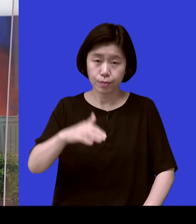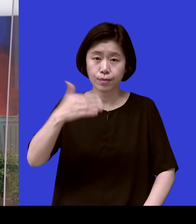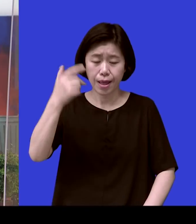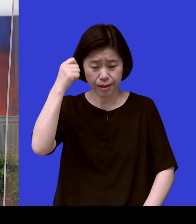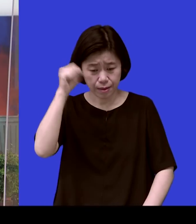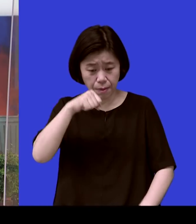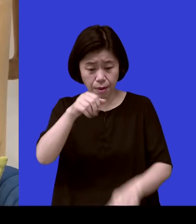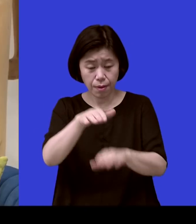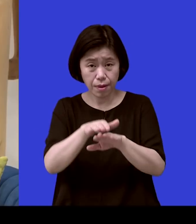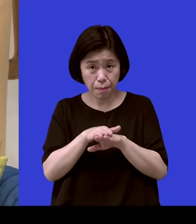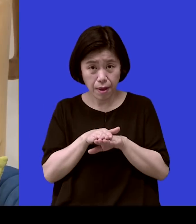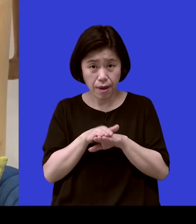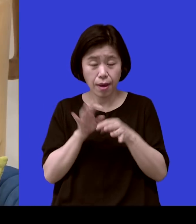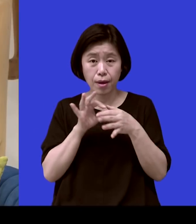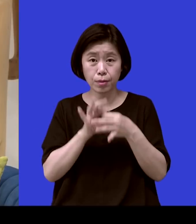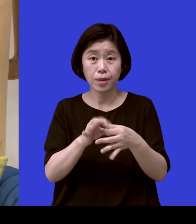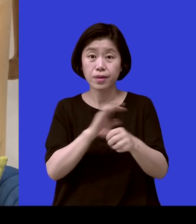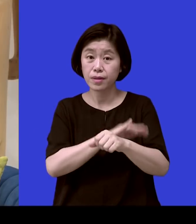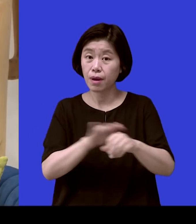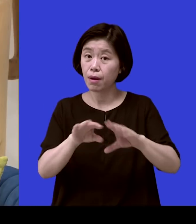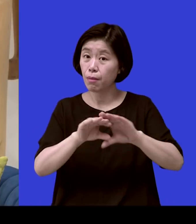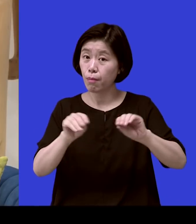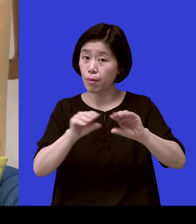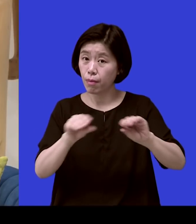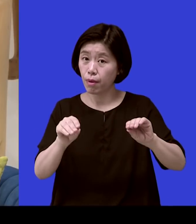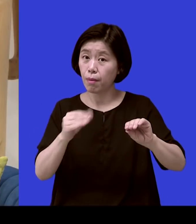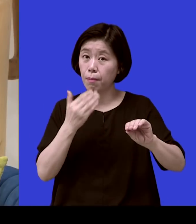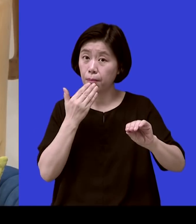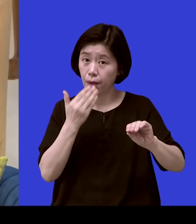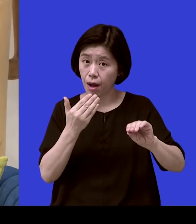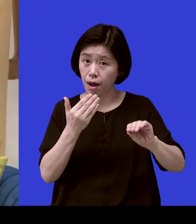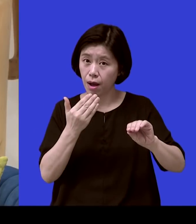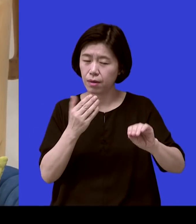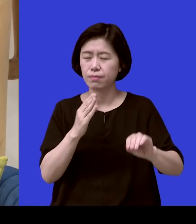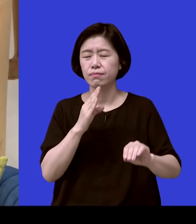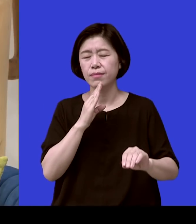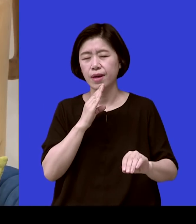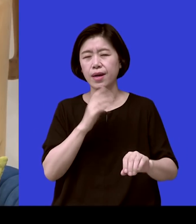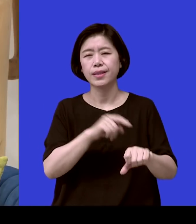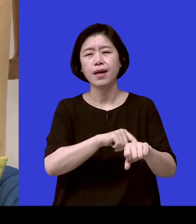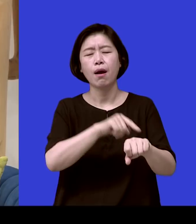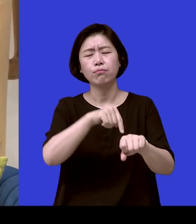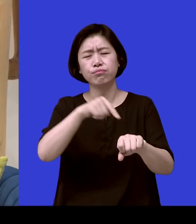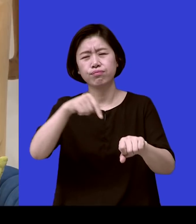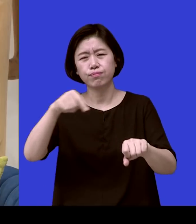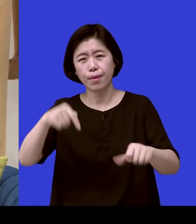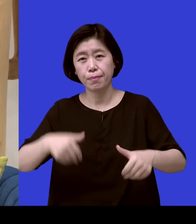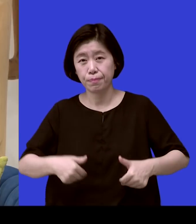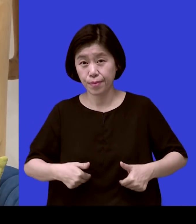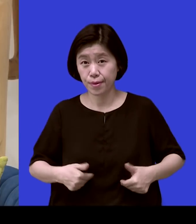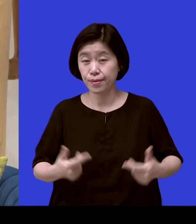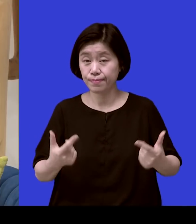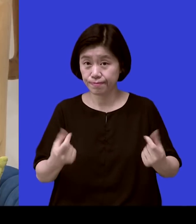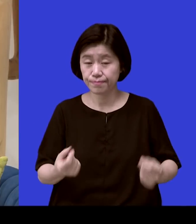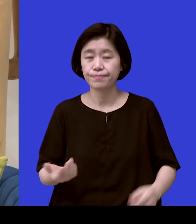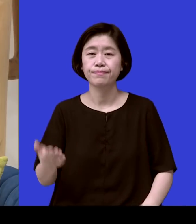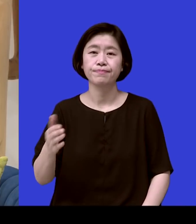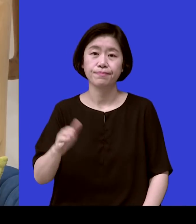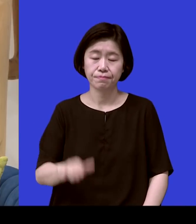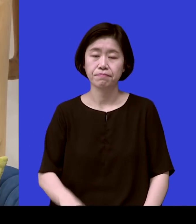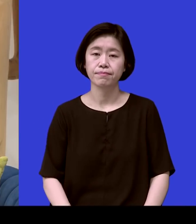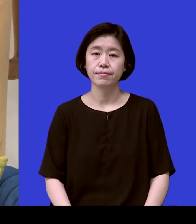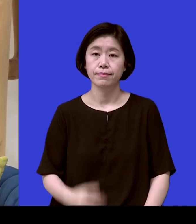해서. 네, 시간이 걸렸지만 네. 제가 새벽